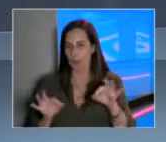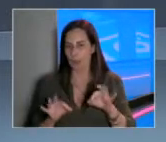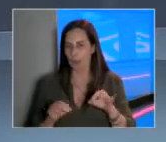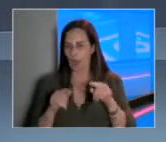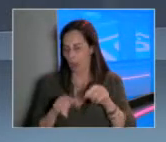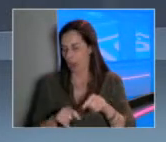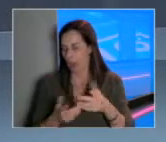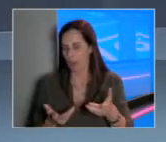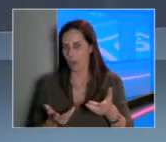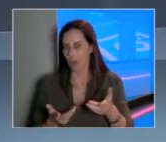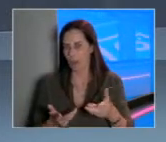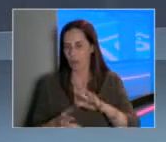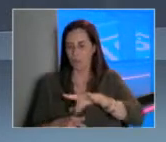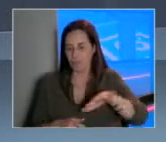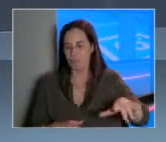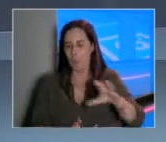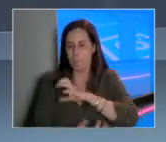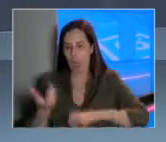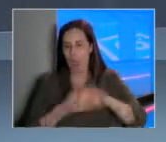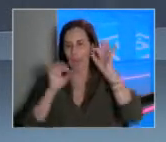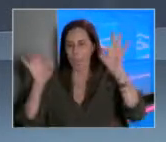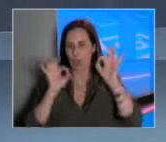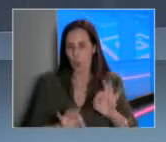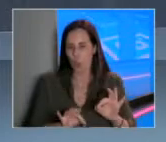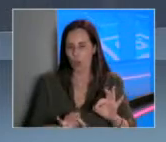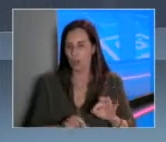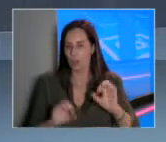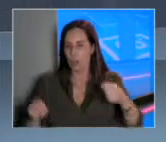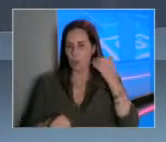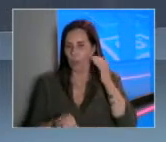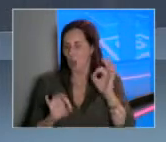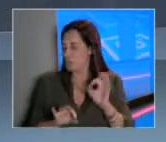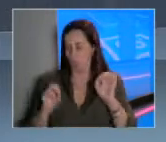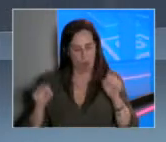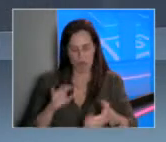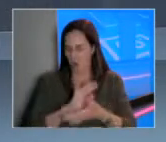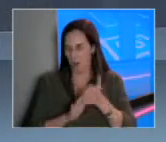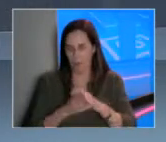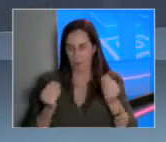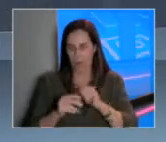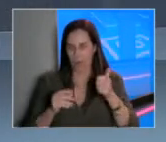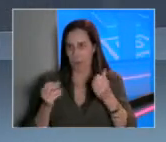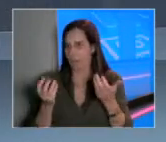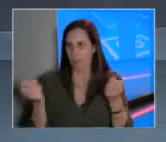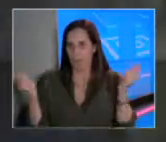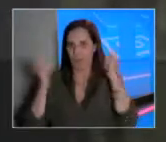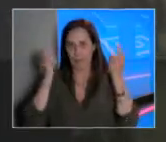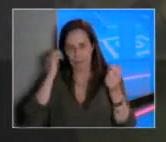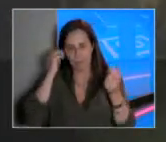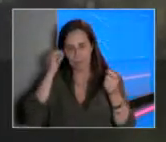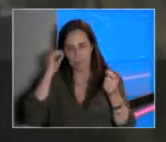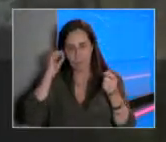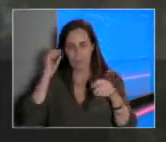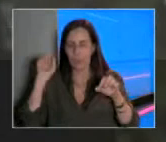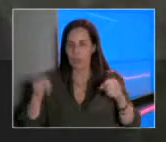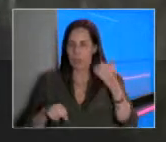לתוך המצב של הביזה והבלגן של החנויות. טראמפ ממש לא שולט בעניין שזה הדבר הכי מדהים בסיפור הזה. טראמפ